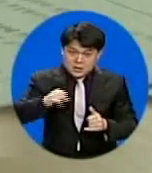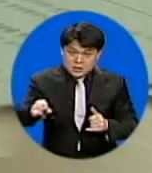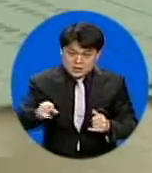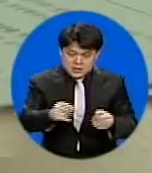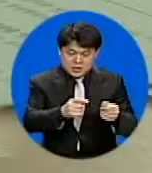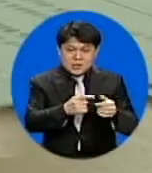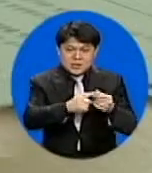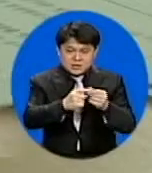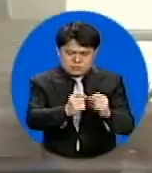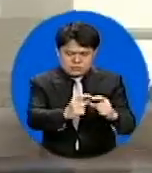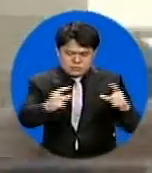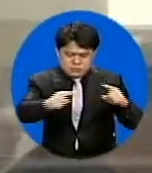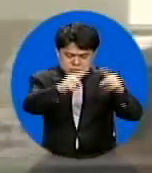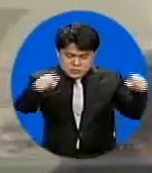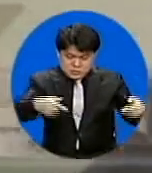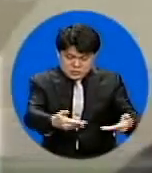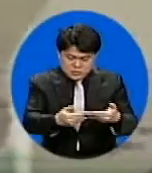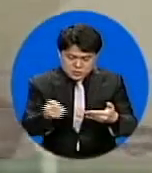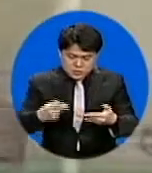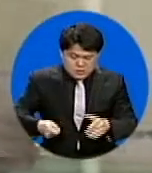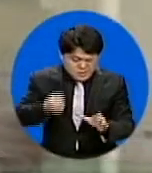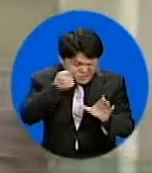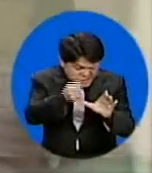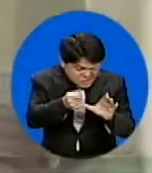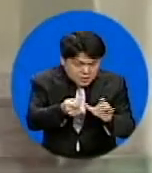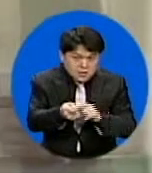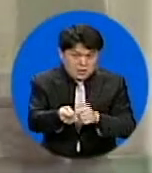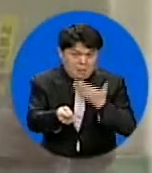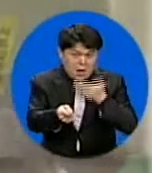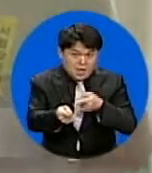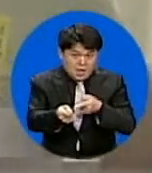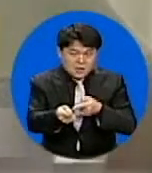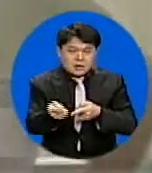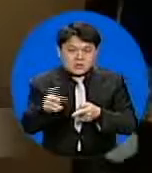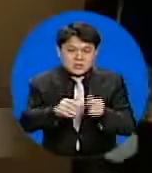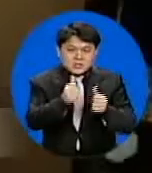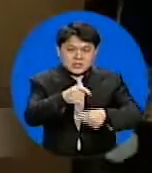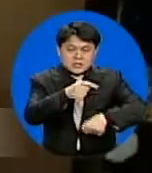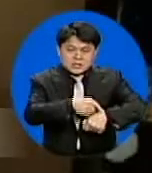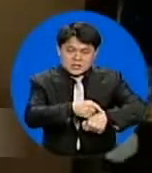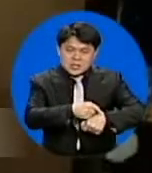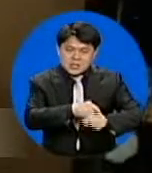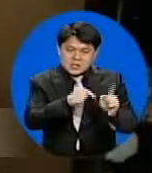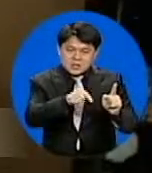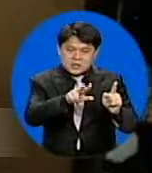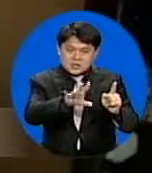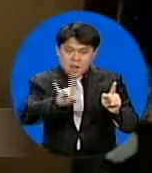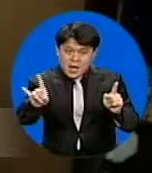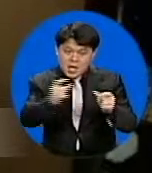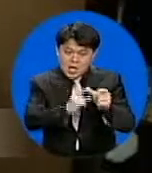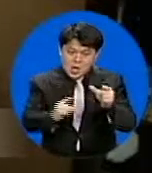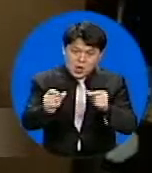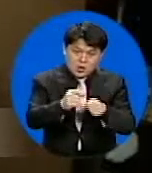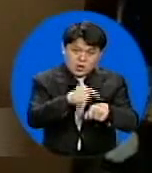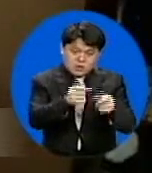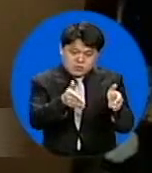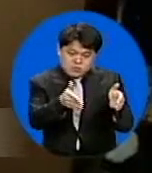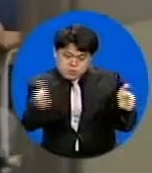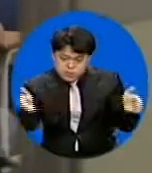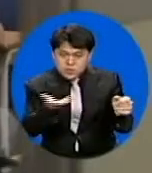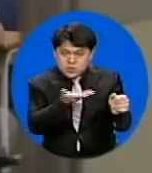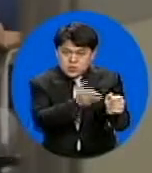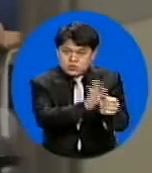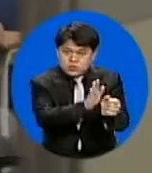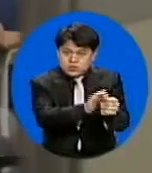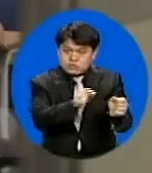문제지를 주거나 아니면 확대기를 지참할 수 있도록 했고요. 또 시험 시간도 1.2배 정도 이렇게 시간을 늘려주는 이런 그 지원책을